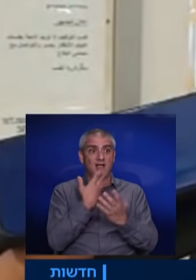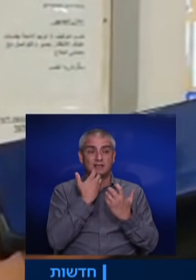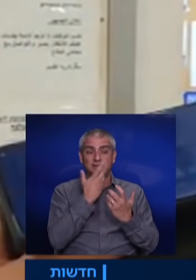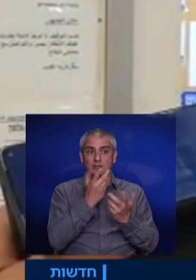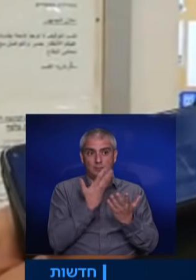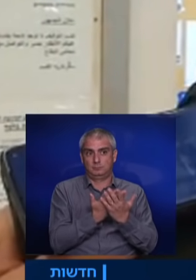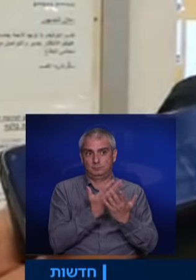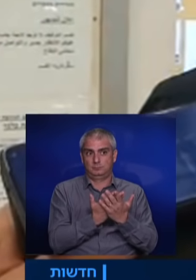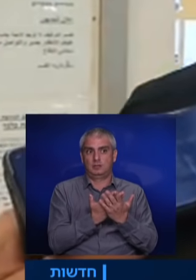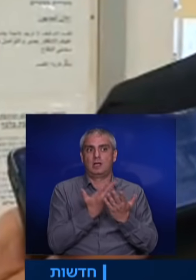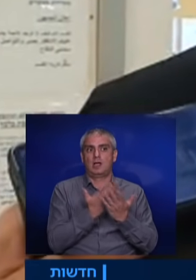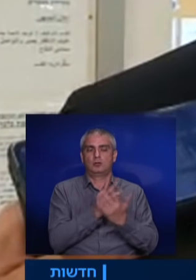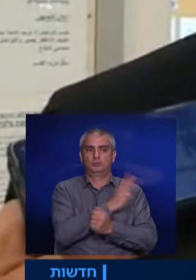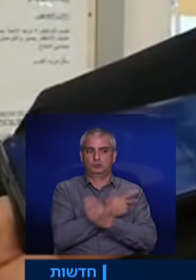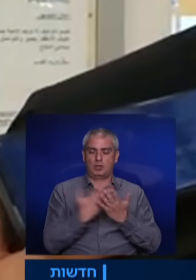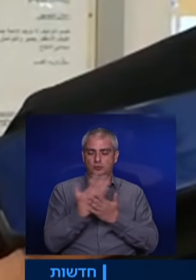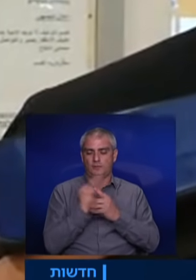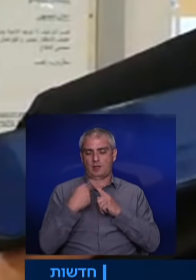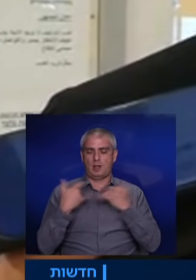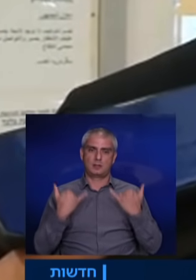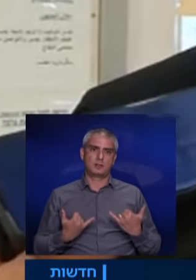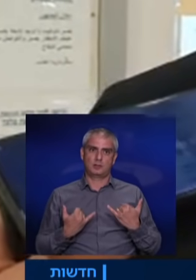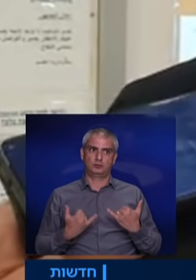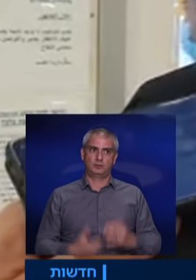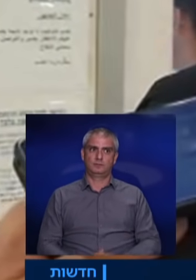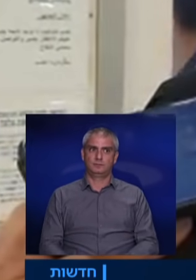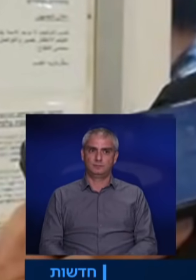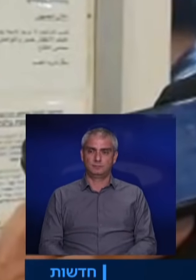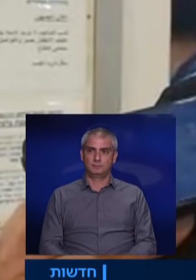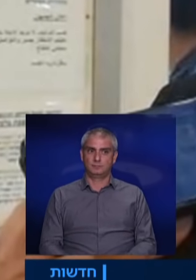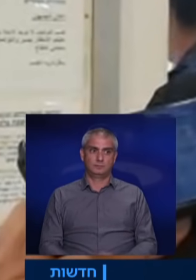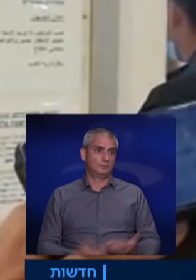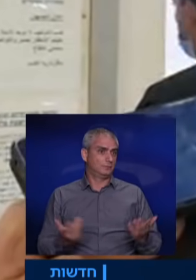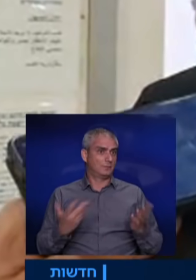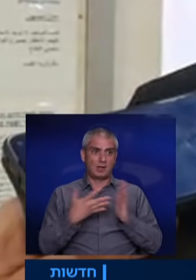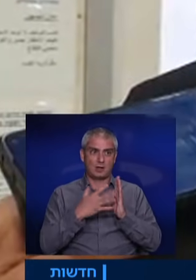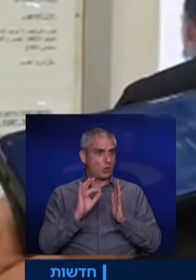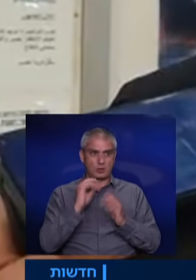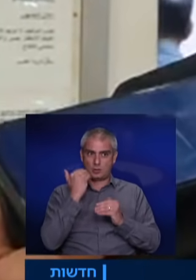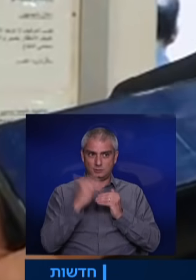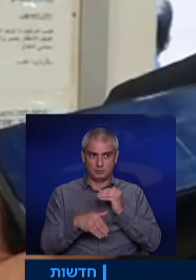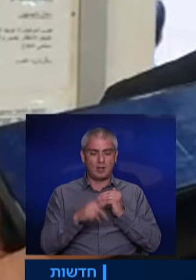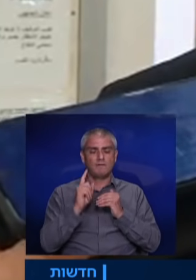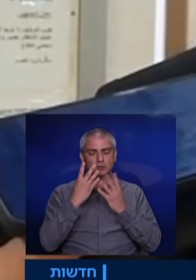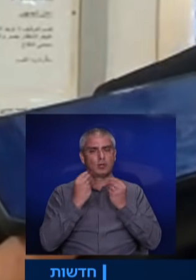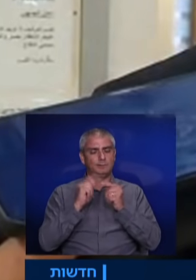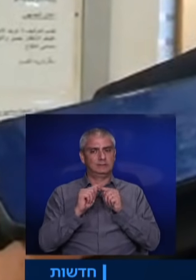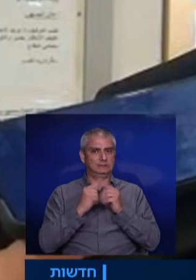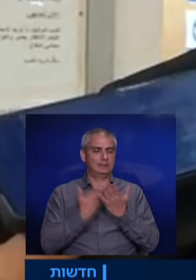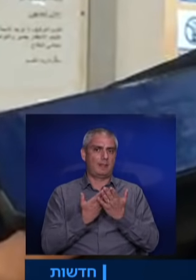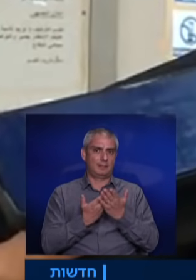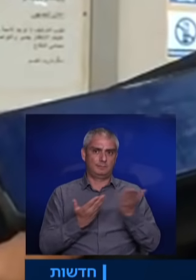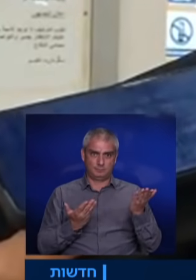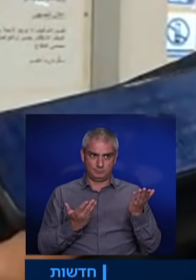הגרסה נתמכת על ידי ראיות שהמשטרה אספה עד עכשיו. החקירה עוד לא הגיעה למיצוי, אבל יש לא מעט